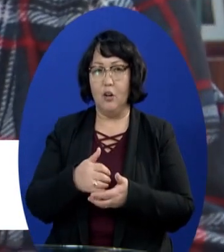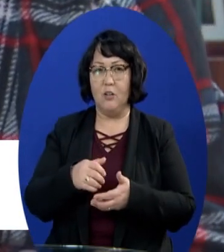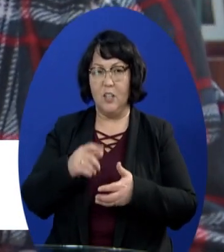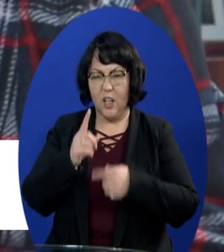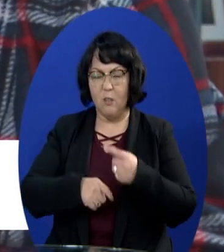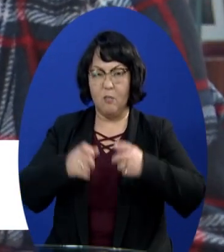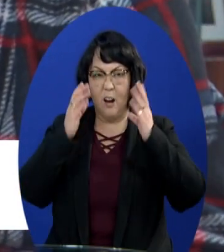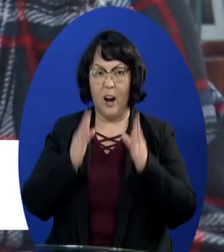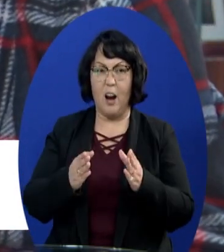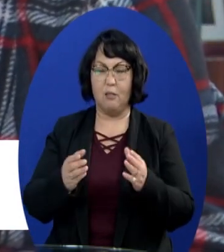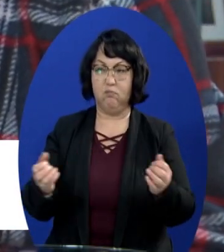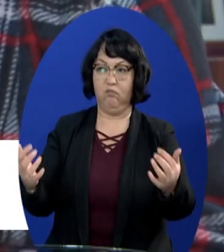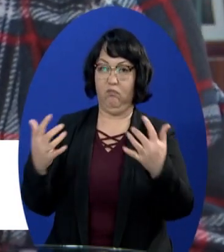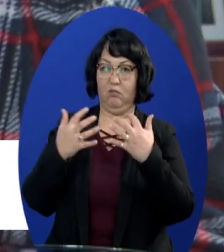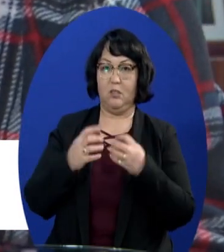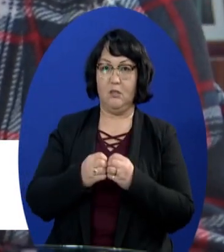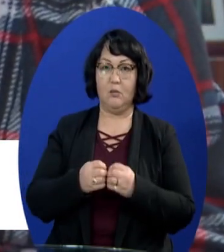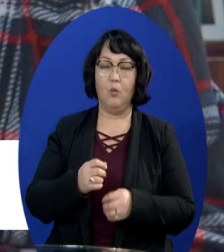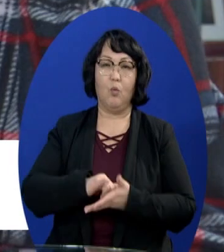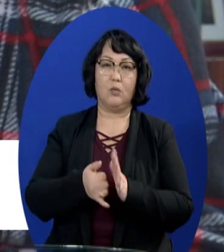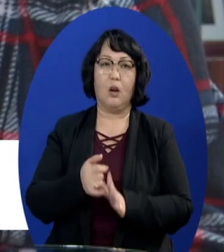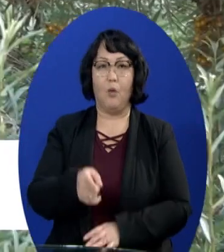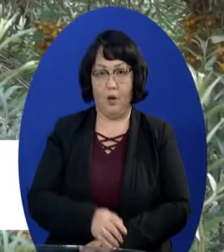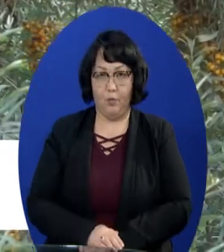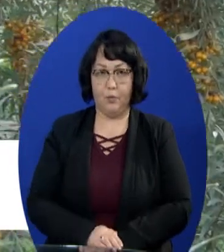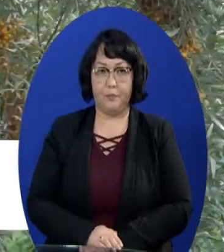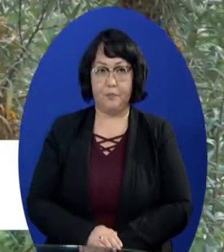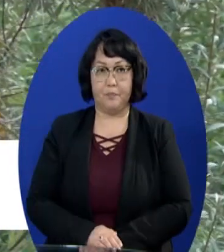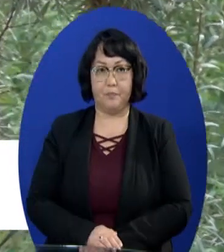анхаарал хүртээлгэх шинэ болчиход байгаа юм л да.